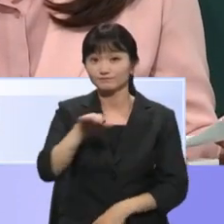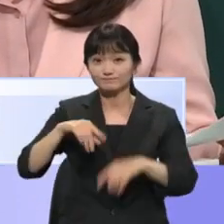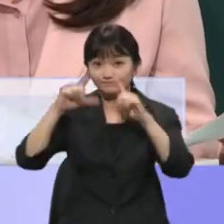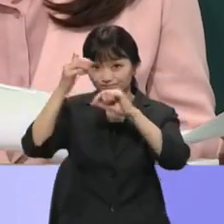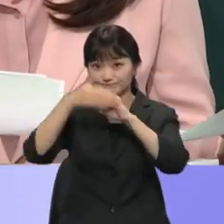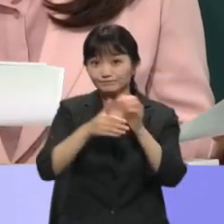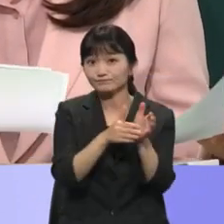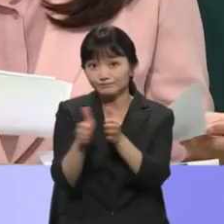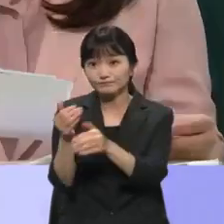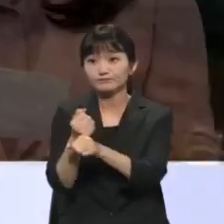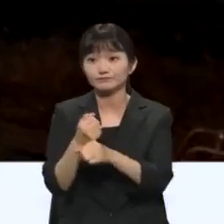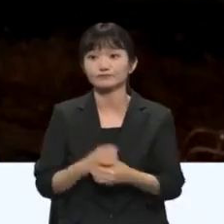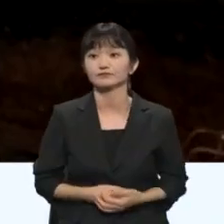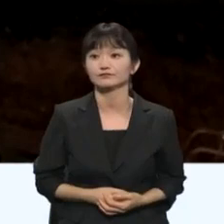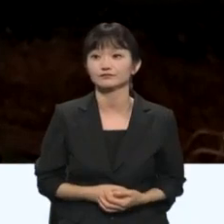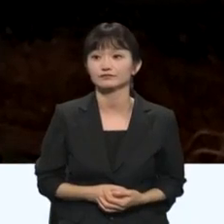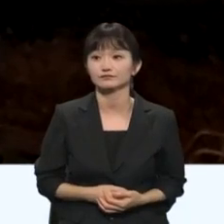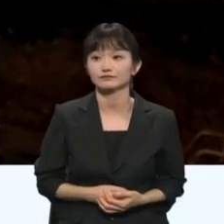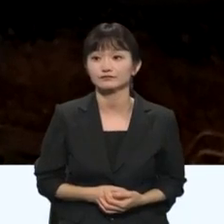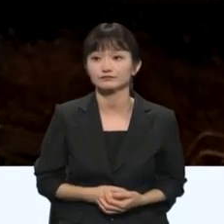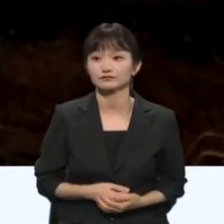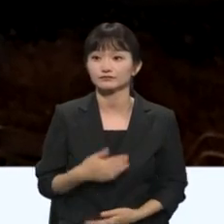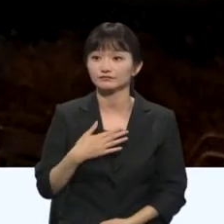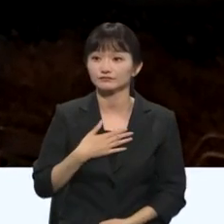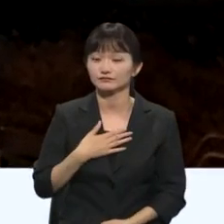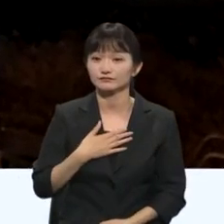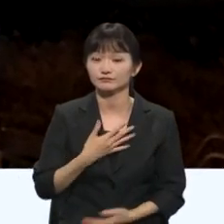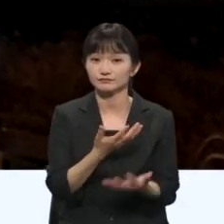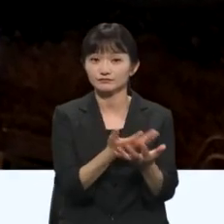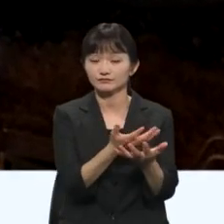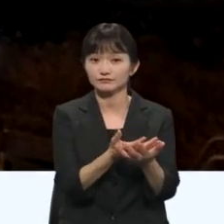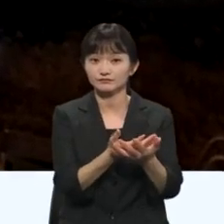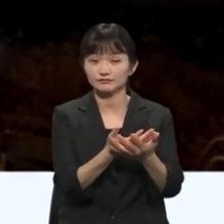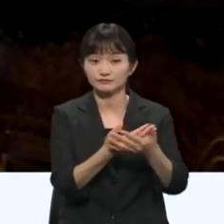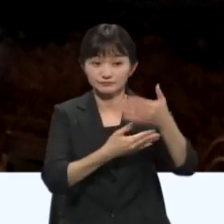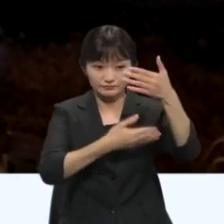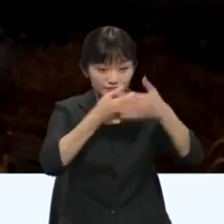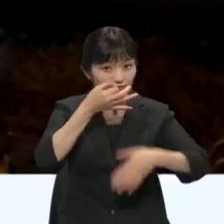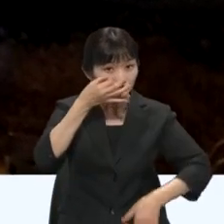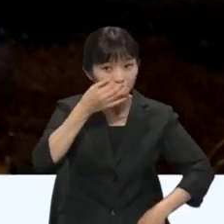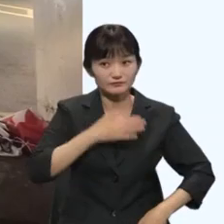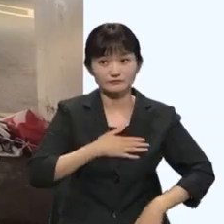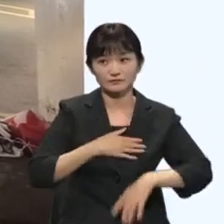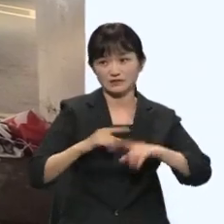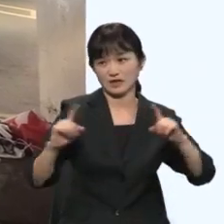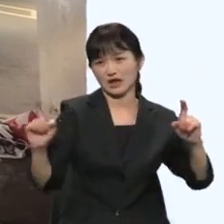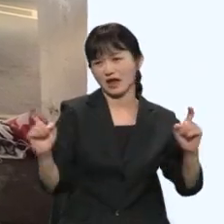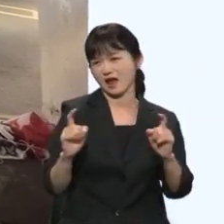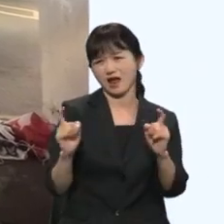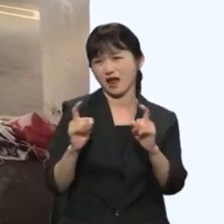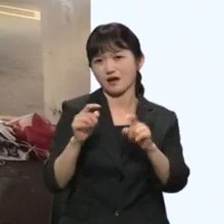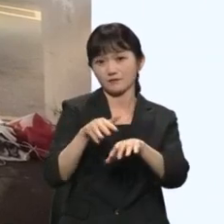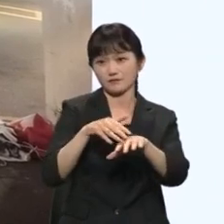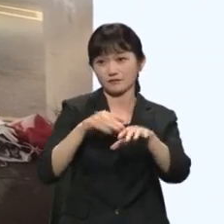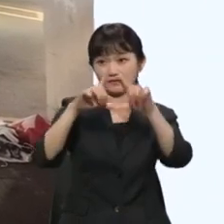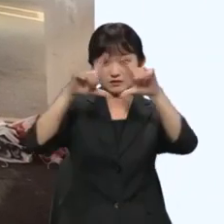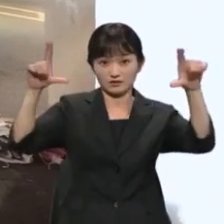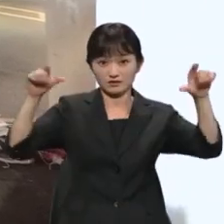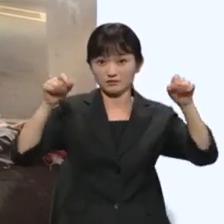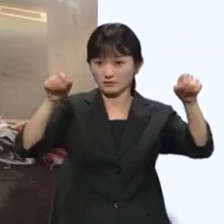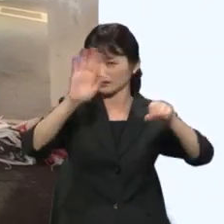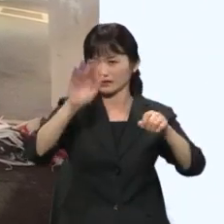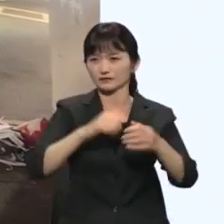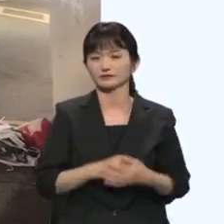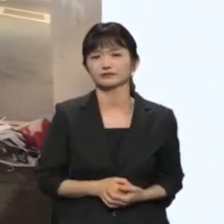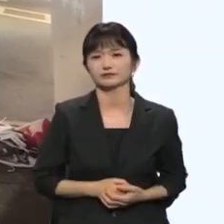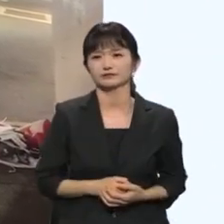김대섭 위원 현수막에서 보시다시피 저는 이제 정쟁 현수막을 걸진 않아요 웬만하면 잘 안 고르려고